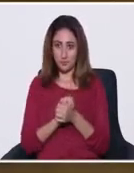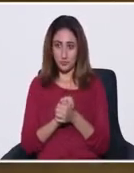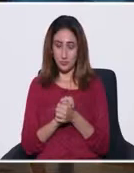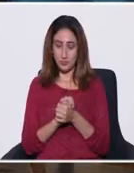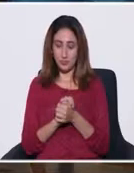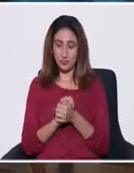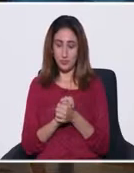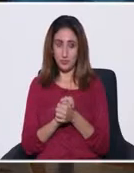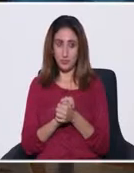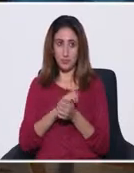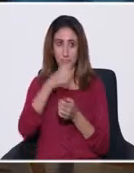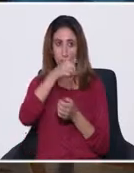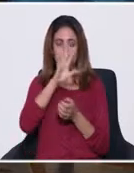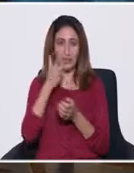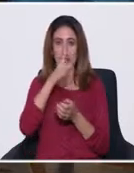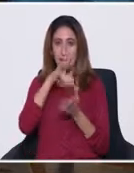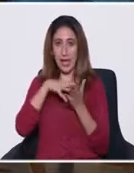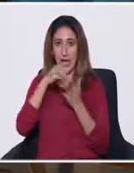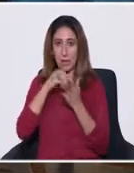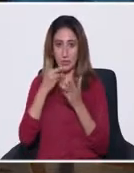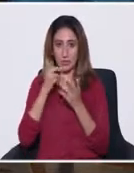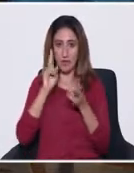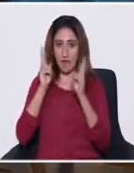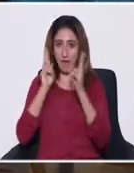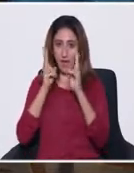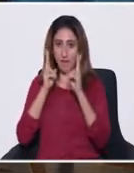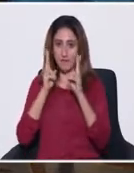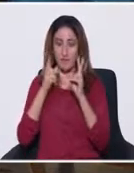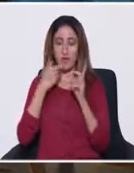ازاي؟ انا اولا كان في حفل قادرون باختلاف اتنين، فبعد كده